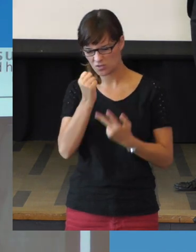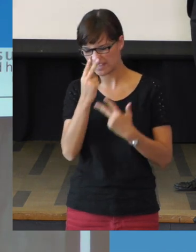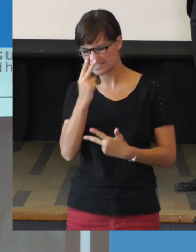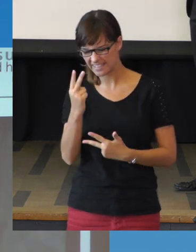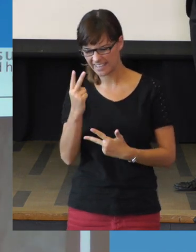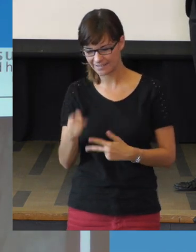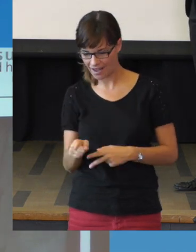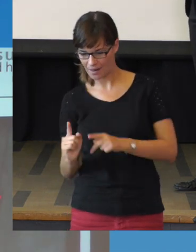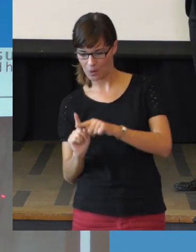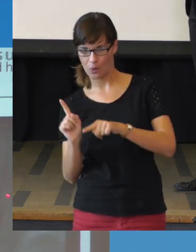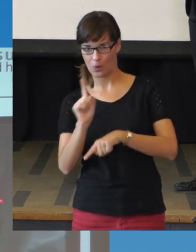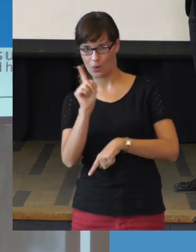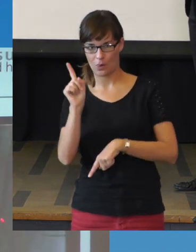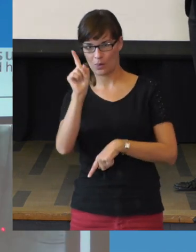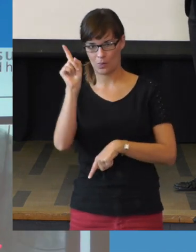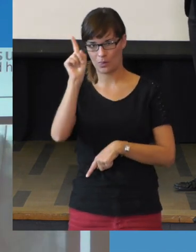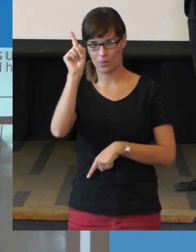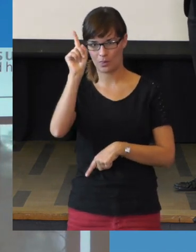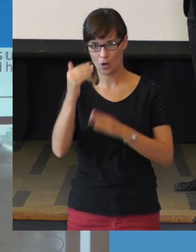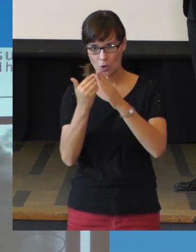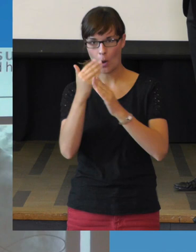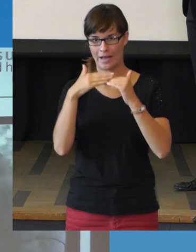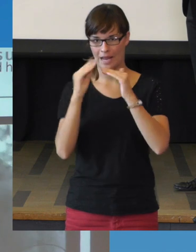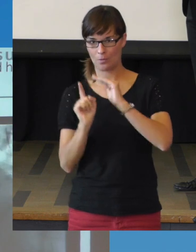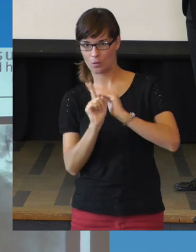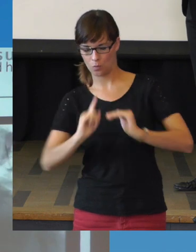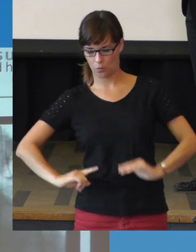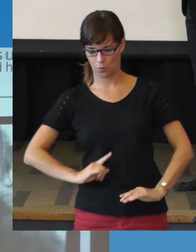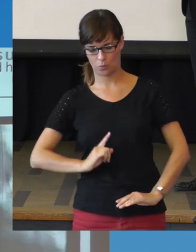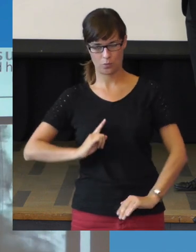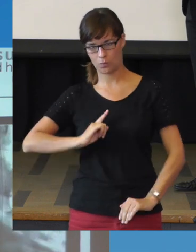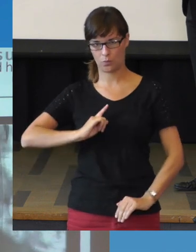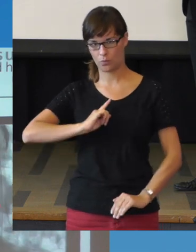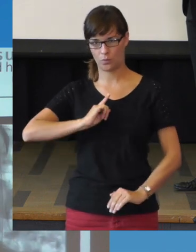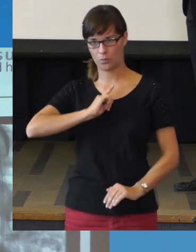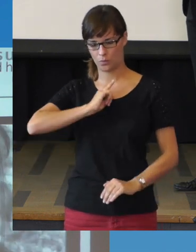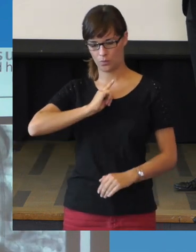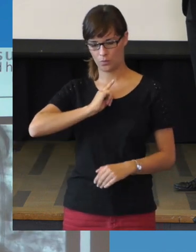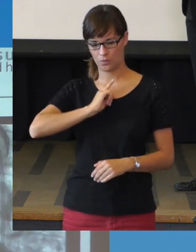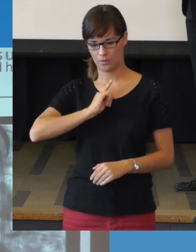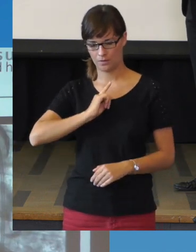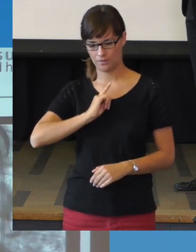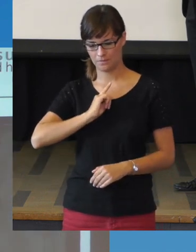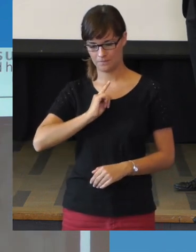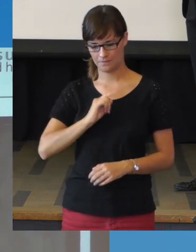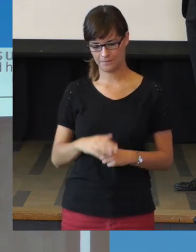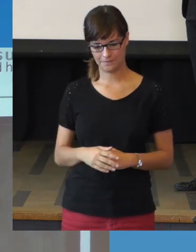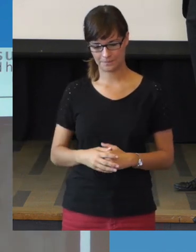nicht so gut. Hier sieht man jetzt, wie die Herzklappe über die Körperschlagader vorgeführt wird. Hier sehen Sie es jetzt im oberen Teil etwas besser.